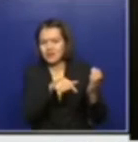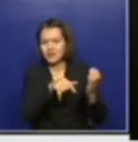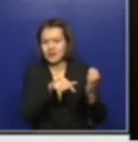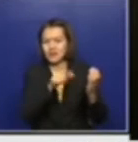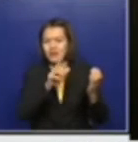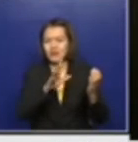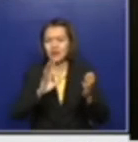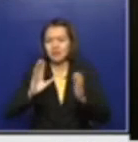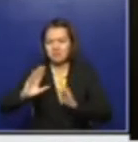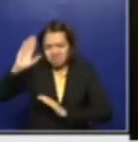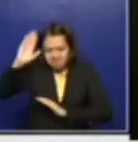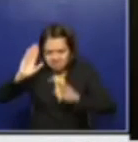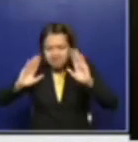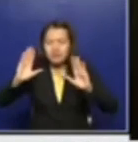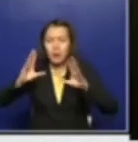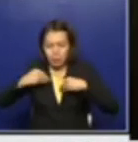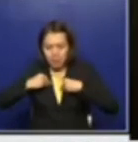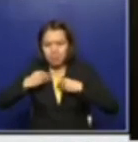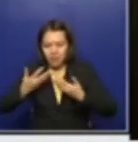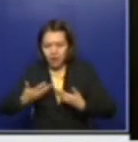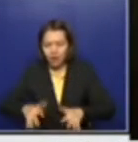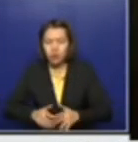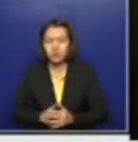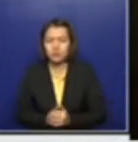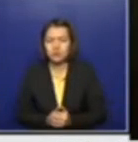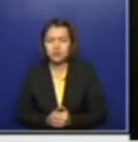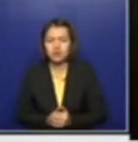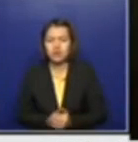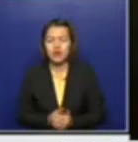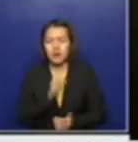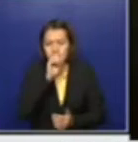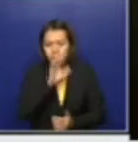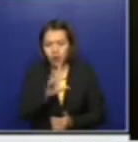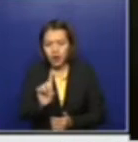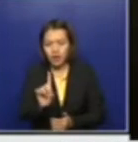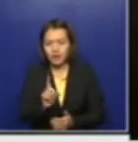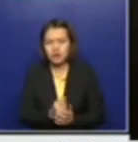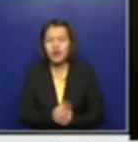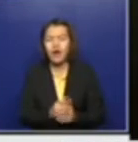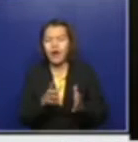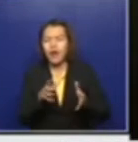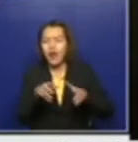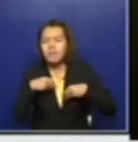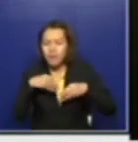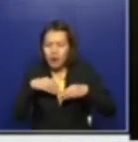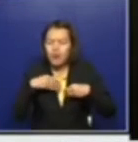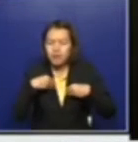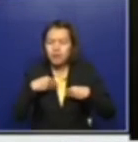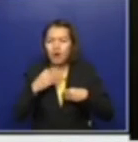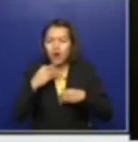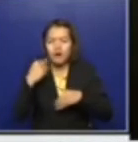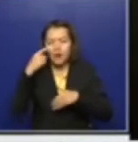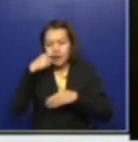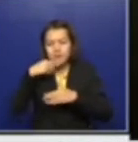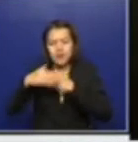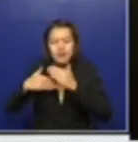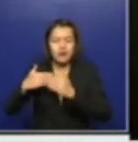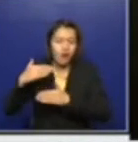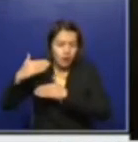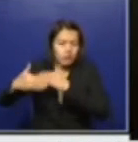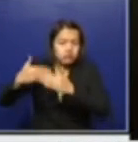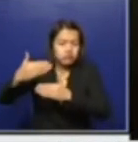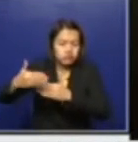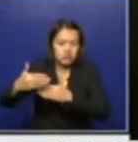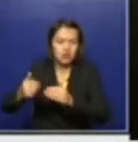มาแต่ช่วงที่ทำประชามติก็มีบอกว่าให้รับไปก่อนเพื่อให้ประเทศไทยเดินหน้าให้รับ